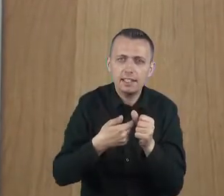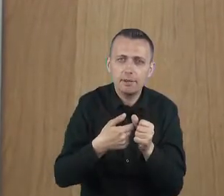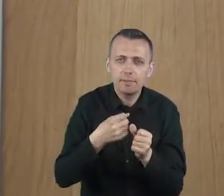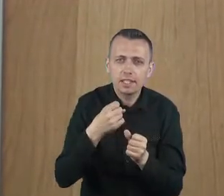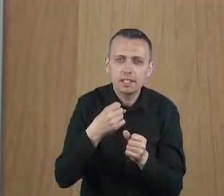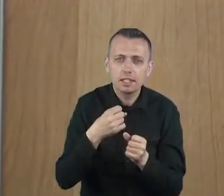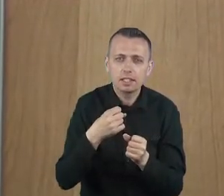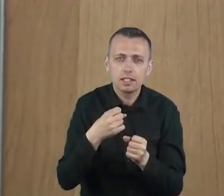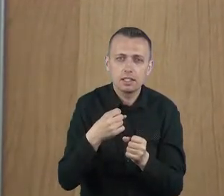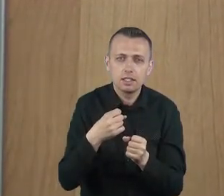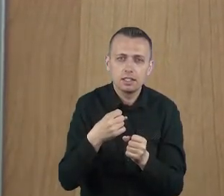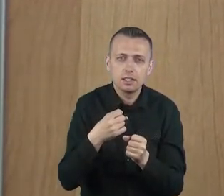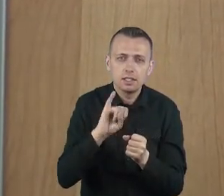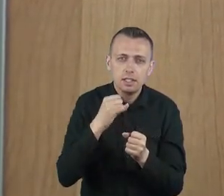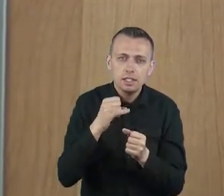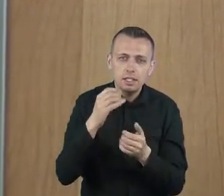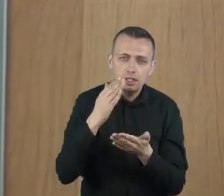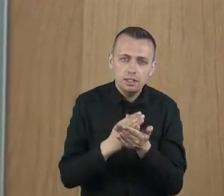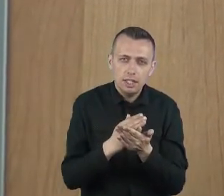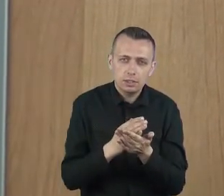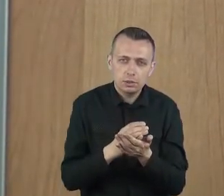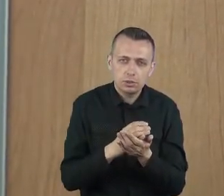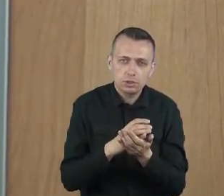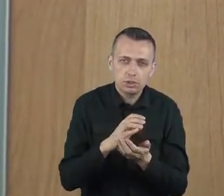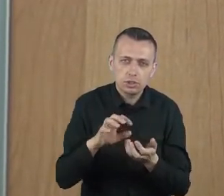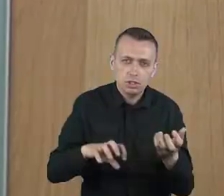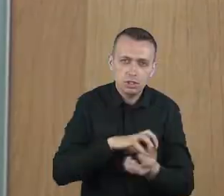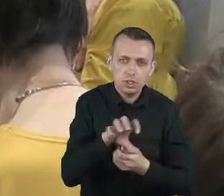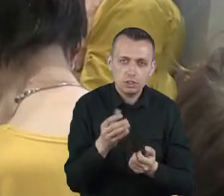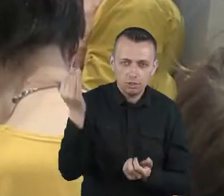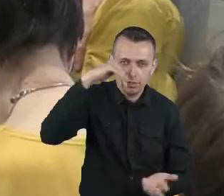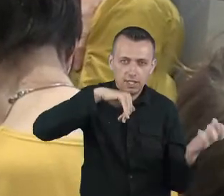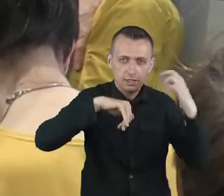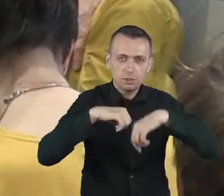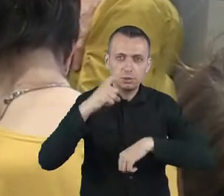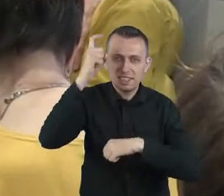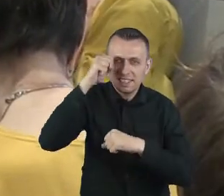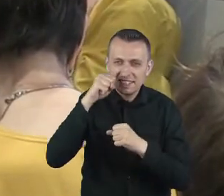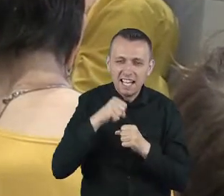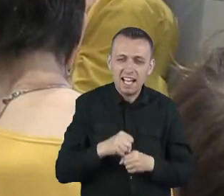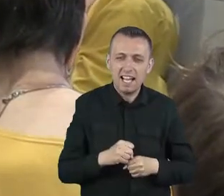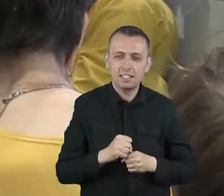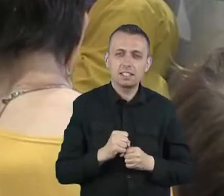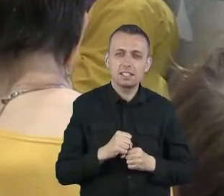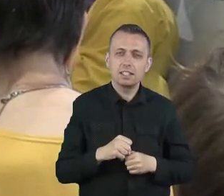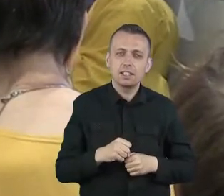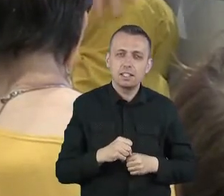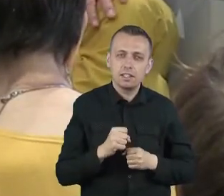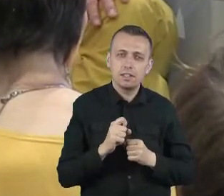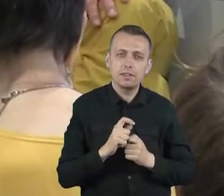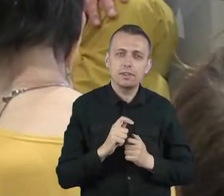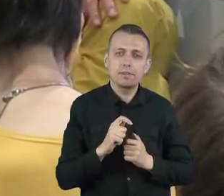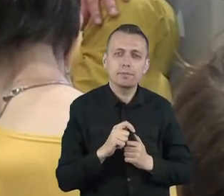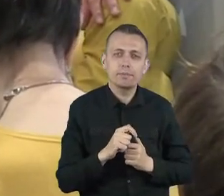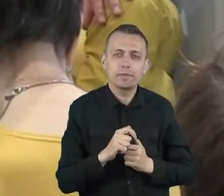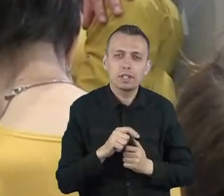ale generalnie jak już się potem wkroczy na ten świat, tak jak pan powiedział ładnie, wędrówek, to one stają się potem